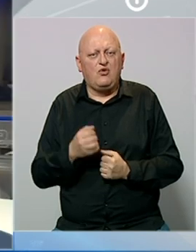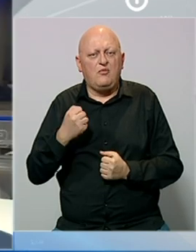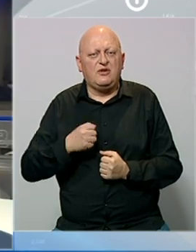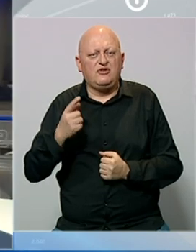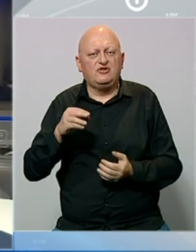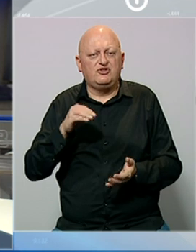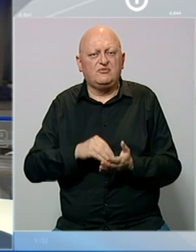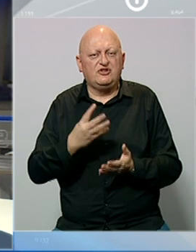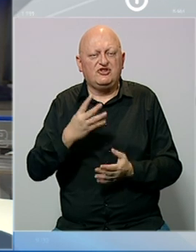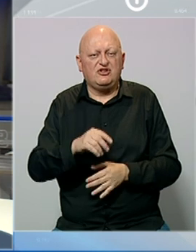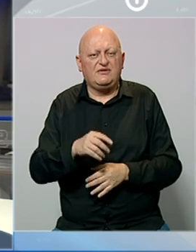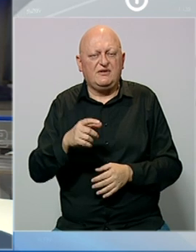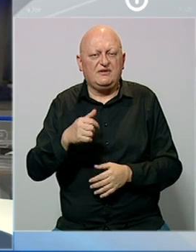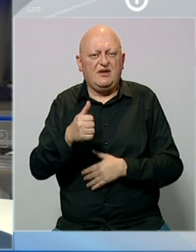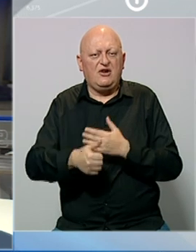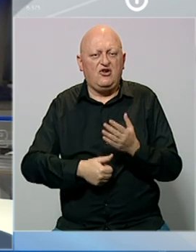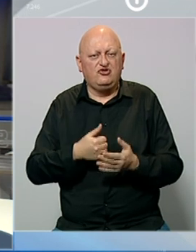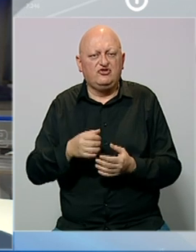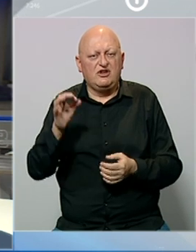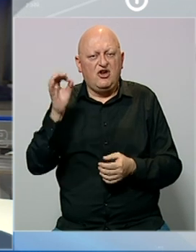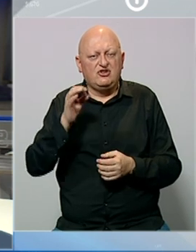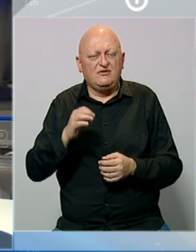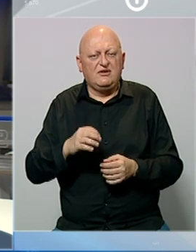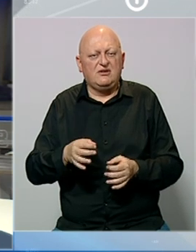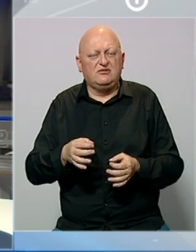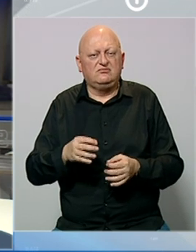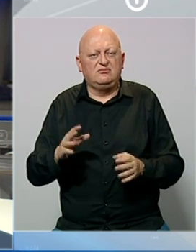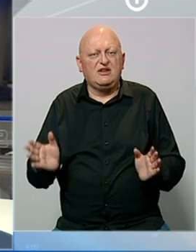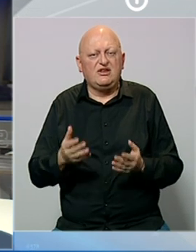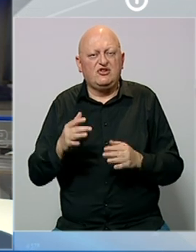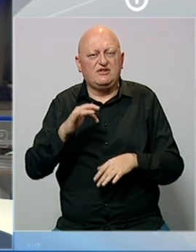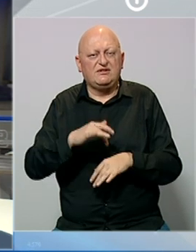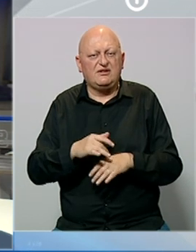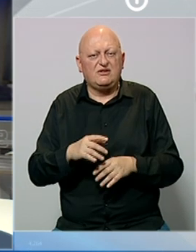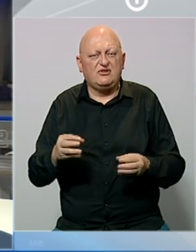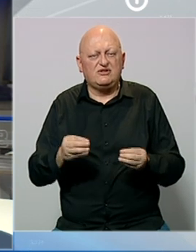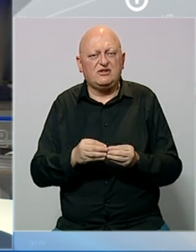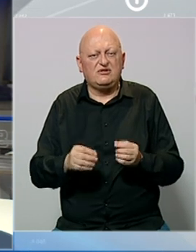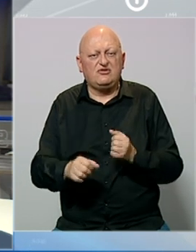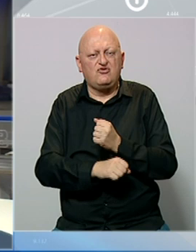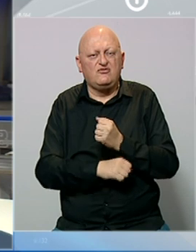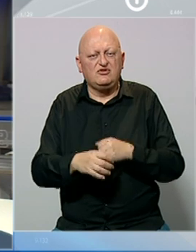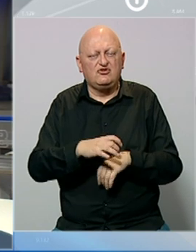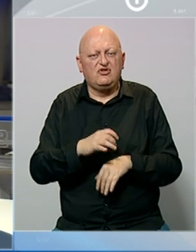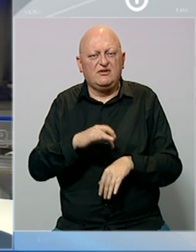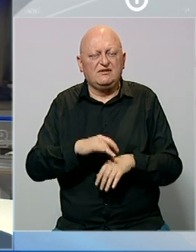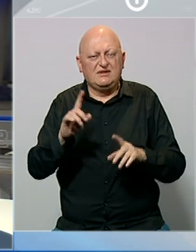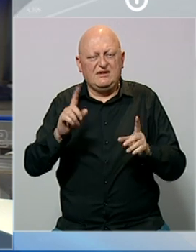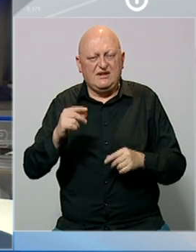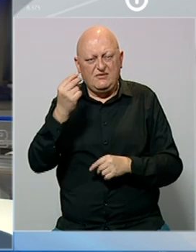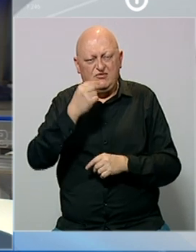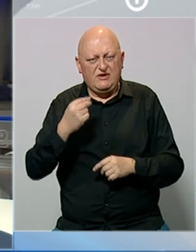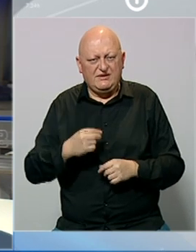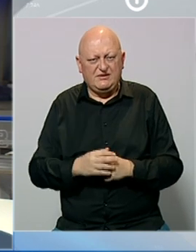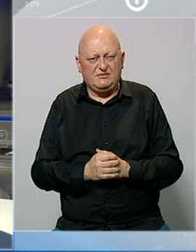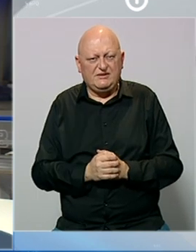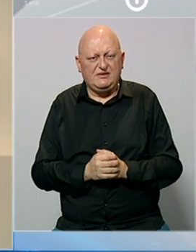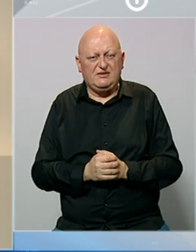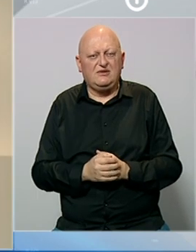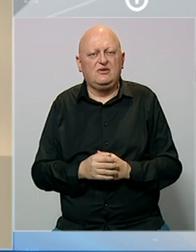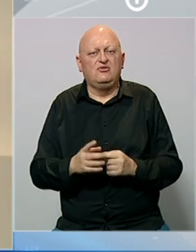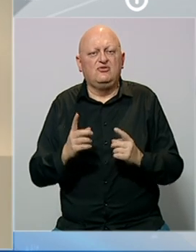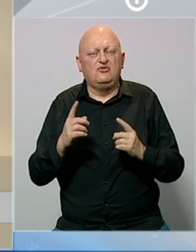U Banja Luci je obilježena 4. obljetnica osnivanja urgentnog centra u sastavu Univerzitetskog kliničkog centra Republike